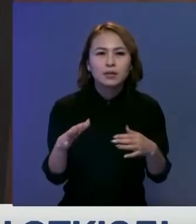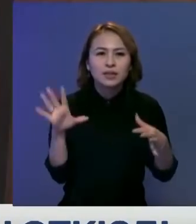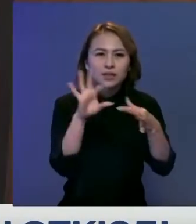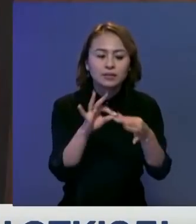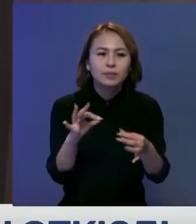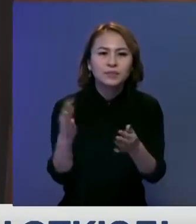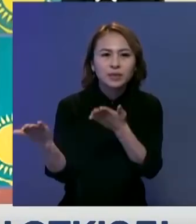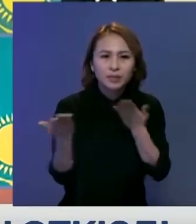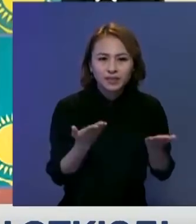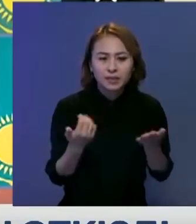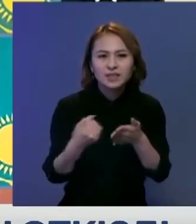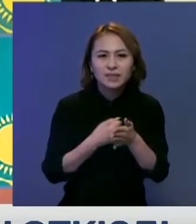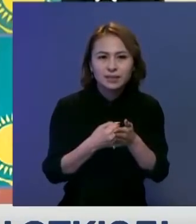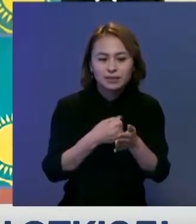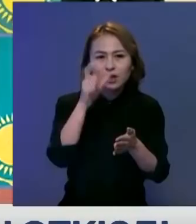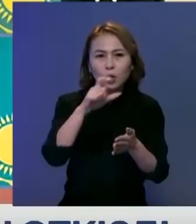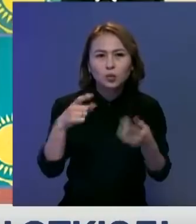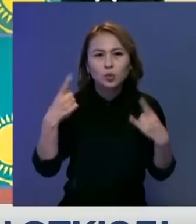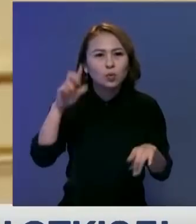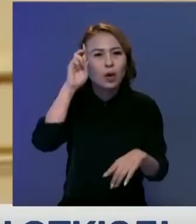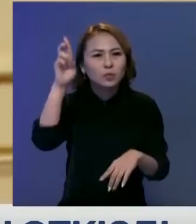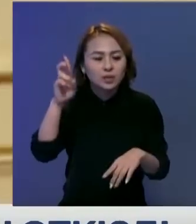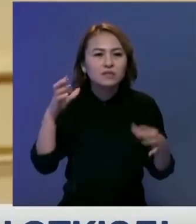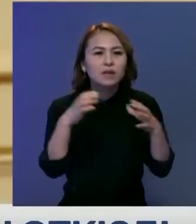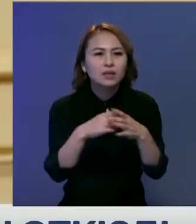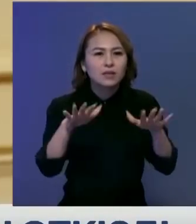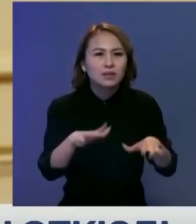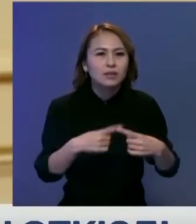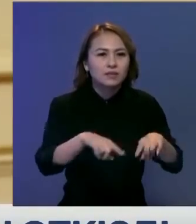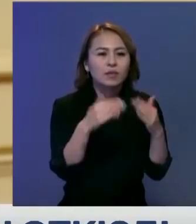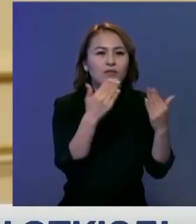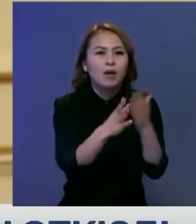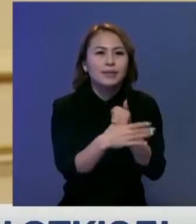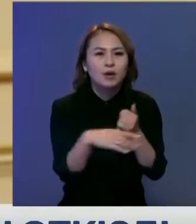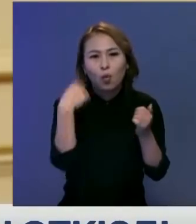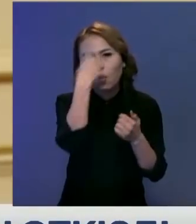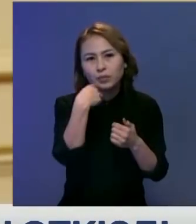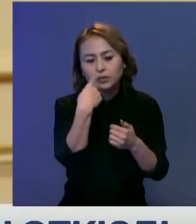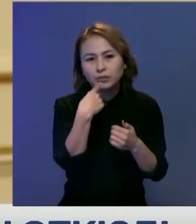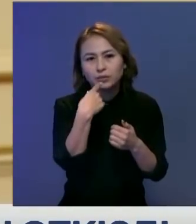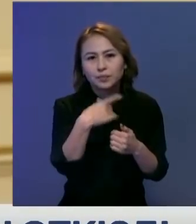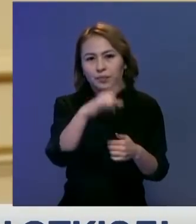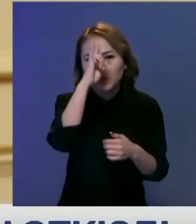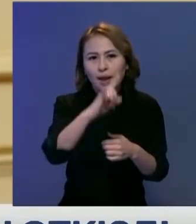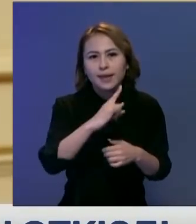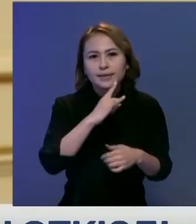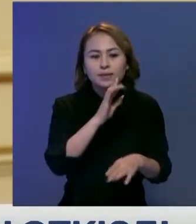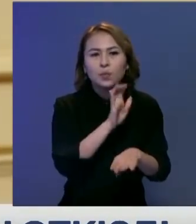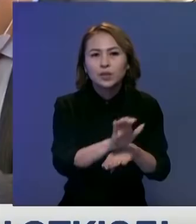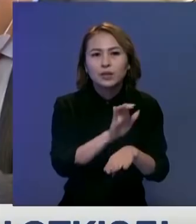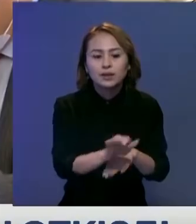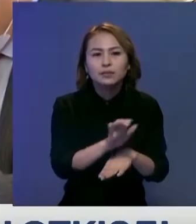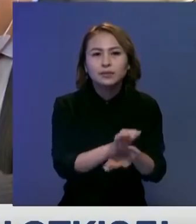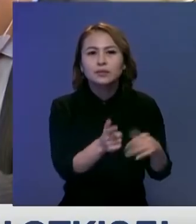инвестицияның 30 пайызға жуғы осы аймаққа тиесілі. Қазастанның өнер кәсіп